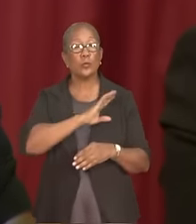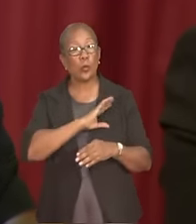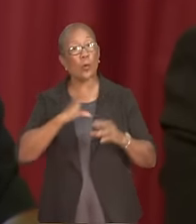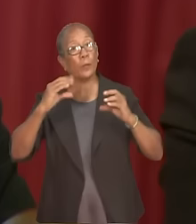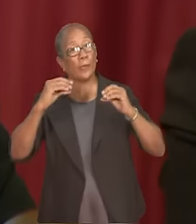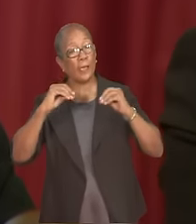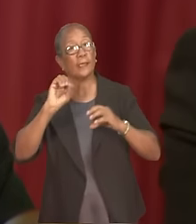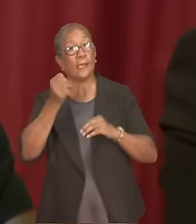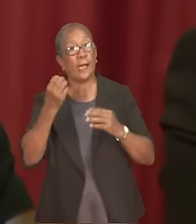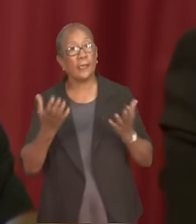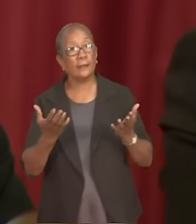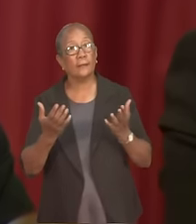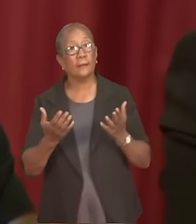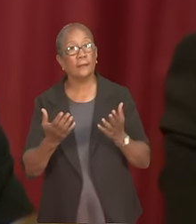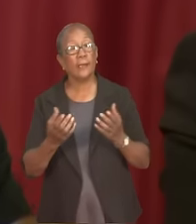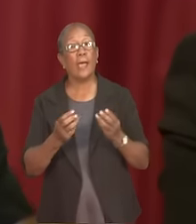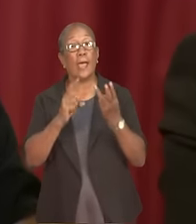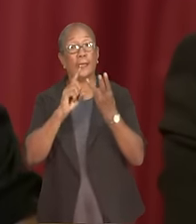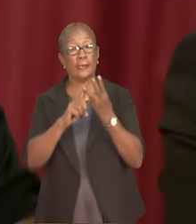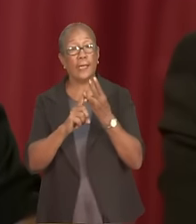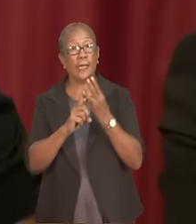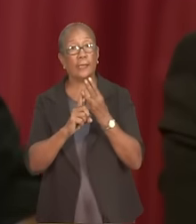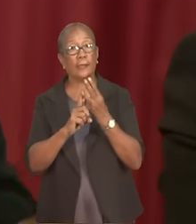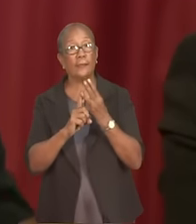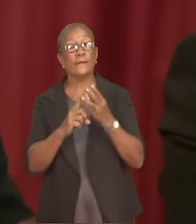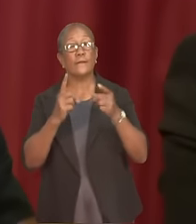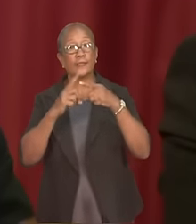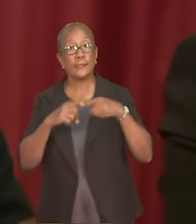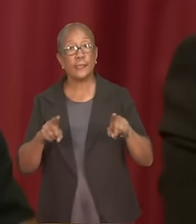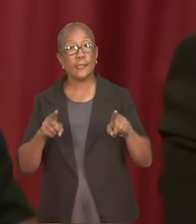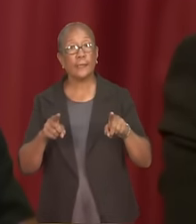En het derde verschil,